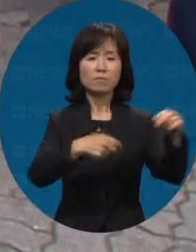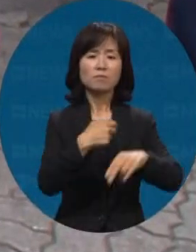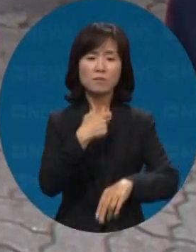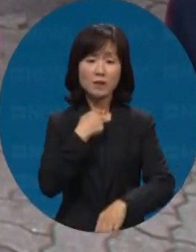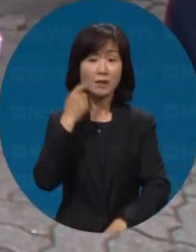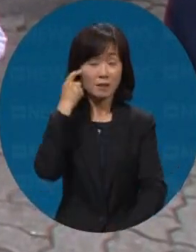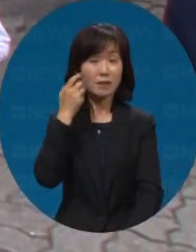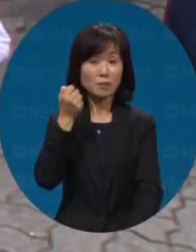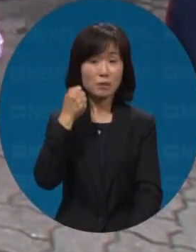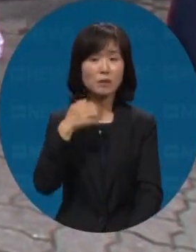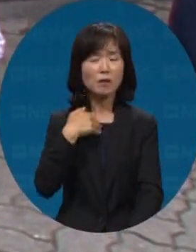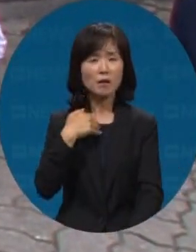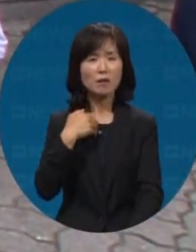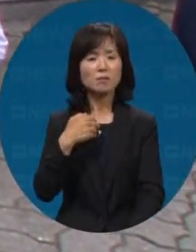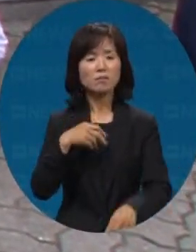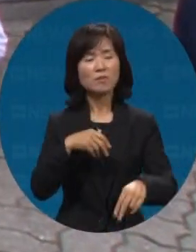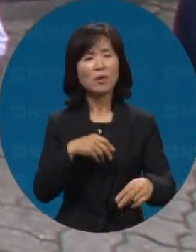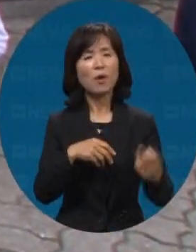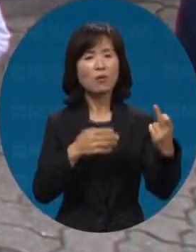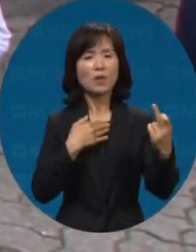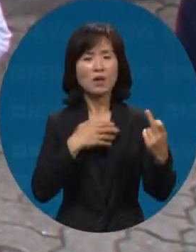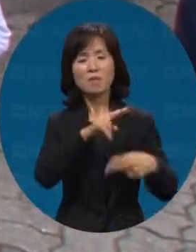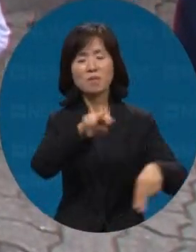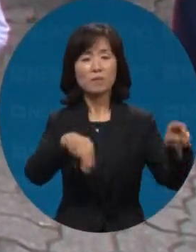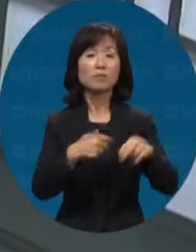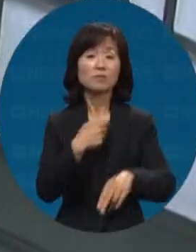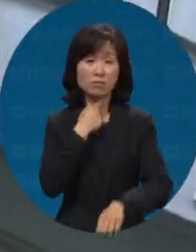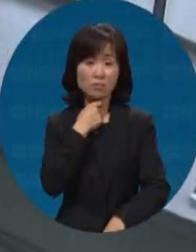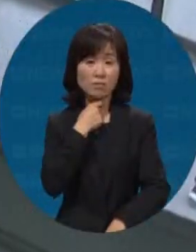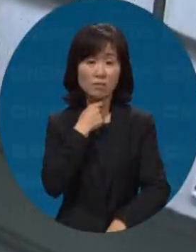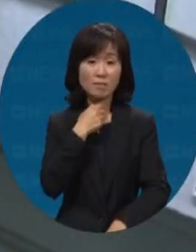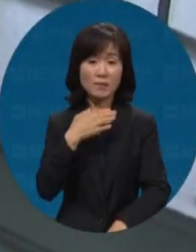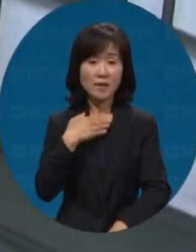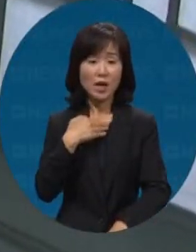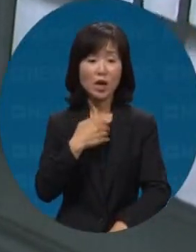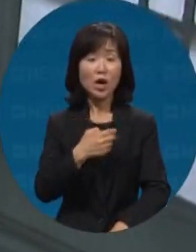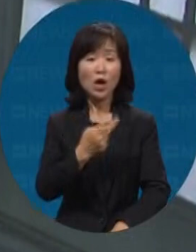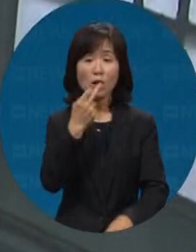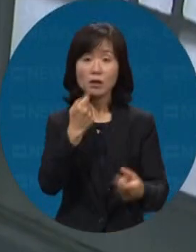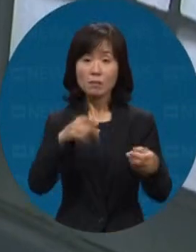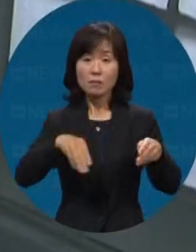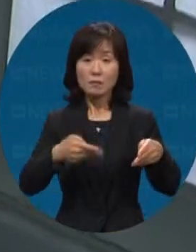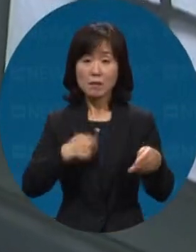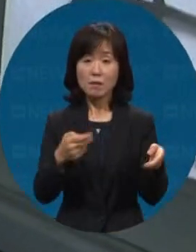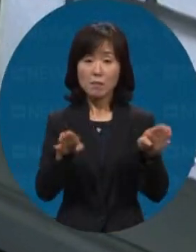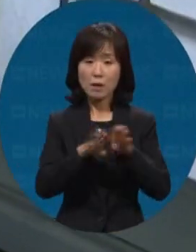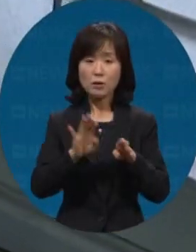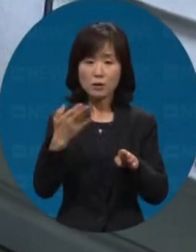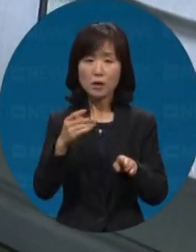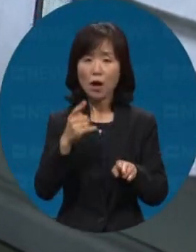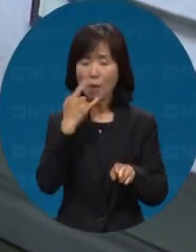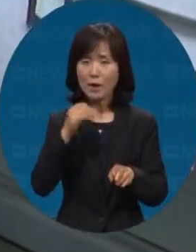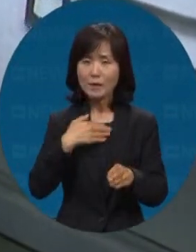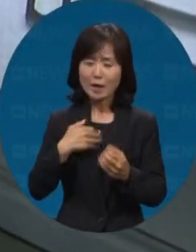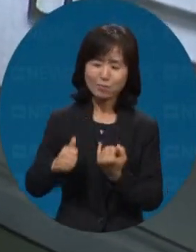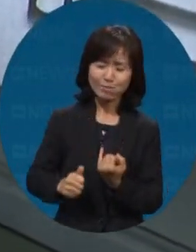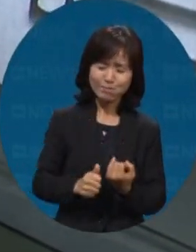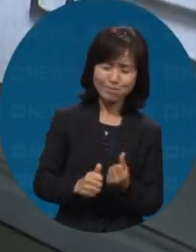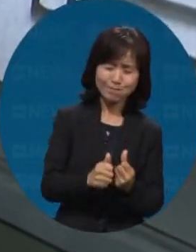형이랑 바꾸고 싶어요. 역할을. 내가 저렇게 돼갖고 그냥 이렇게 엄마나 따라다니고